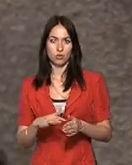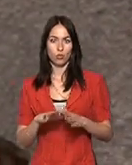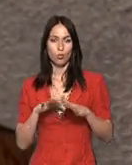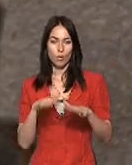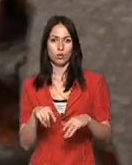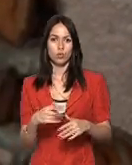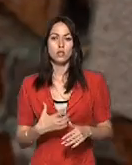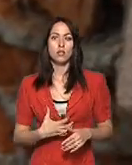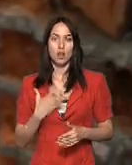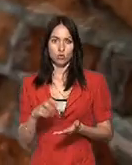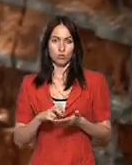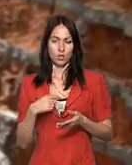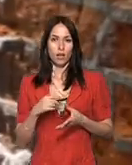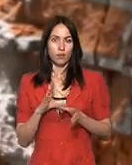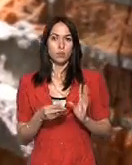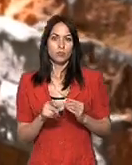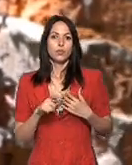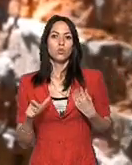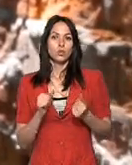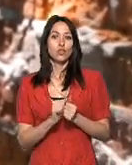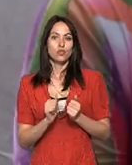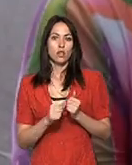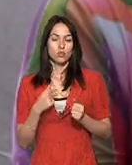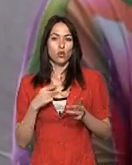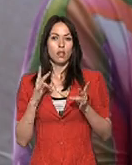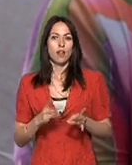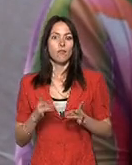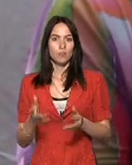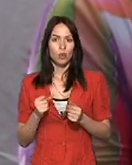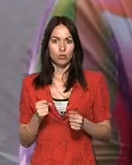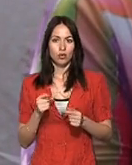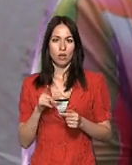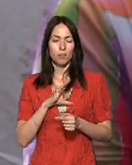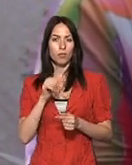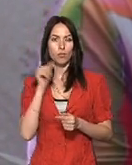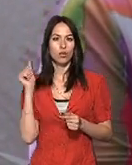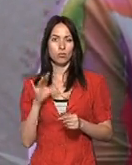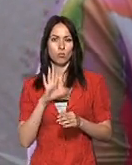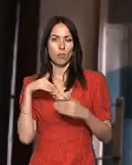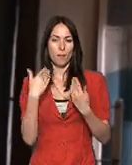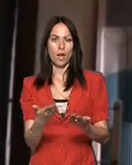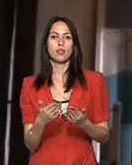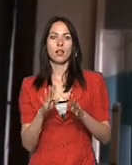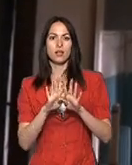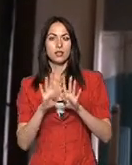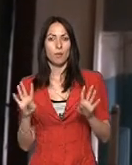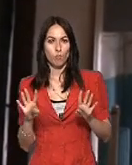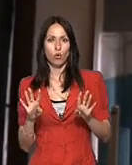Страшно боюсь. Я взагалі така людина, яка часто травмується. Тут у нас минулоріч падав паркан. В прошлому році падав забор.